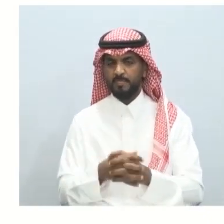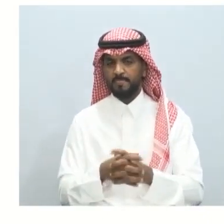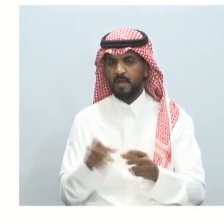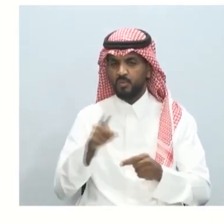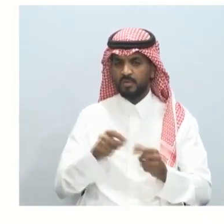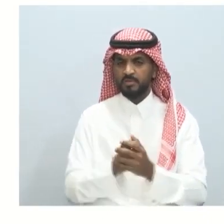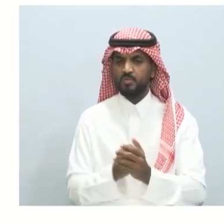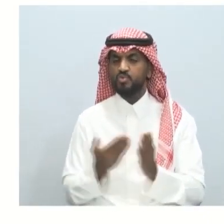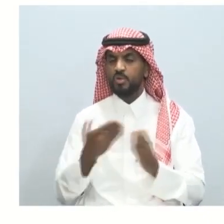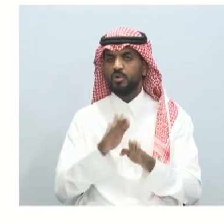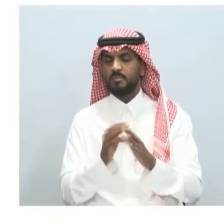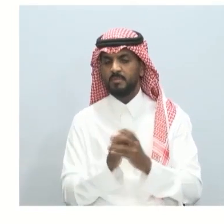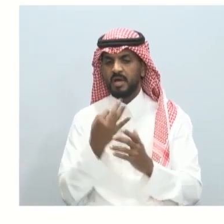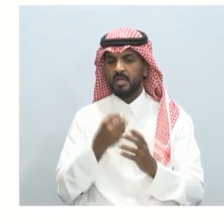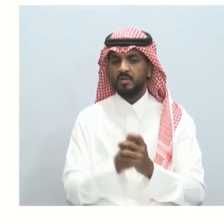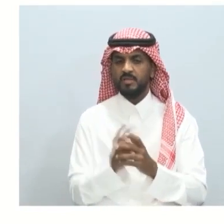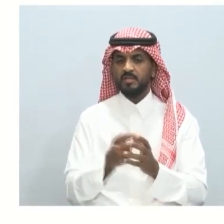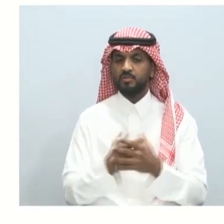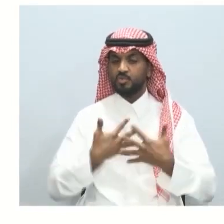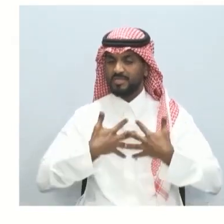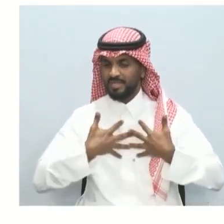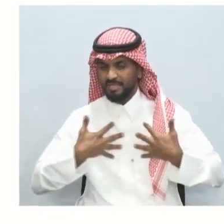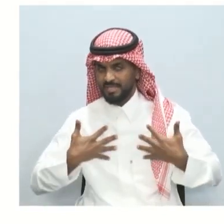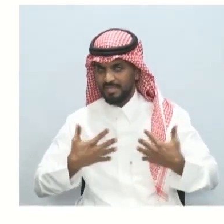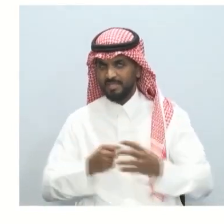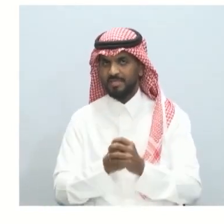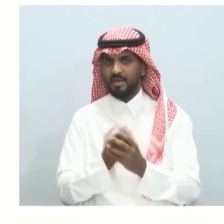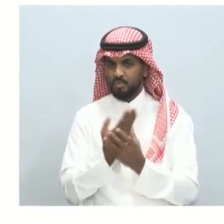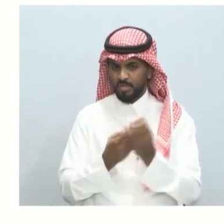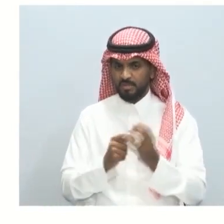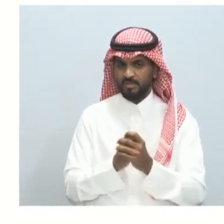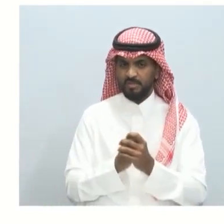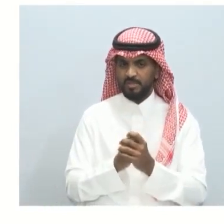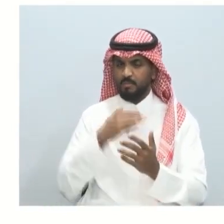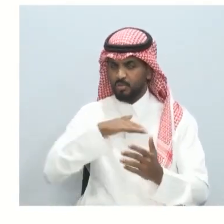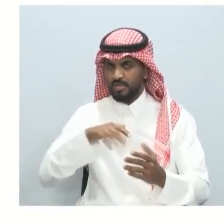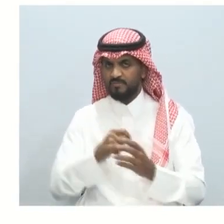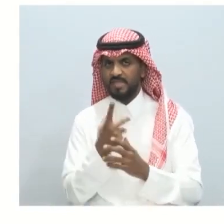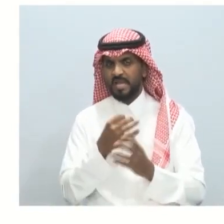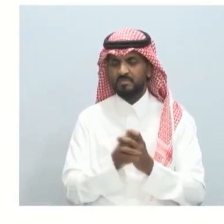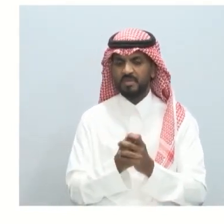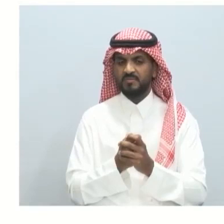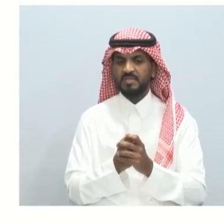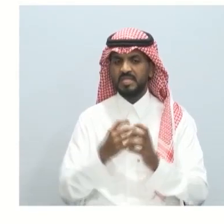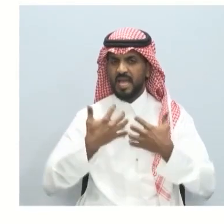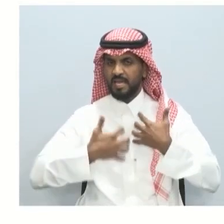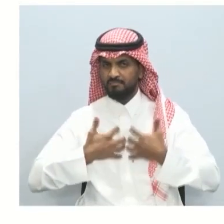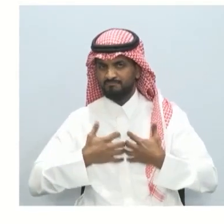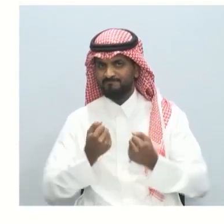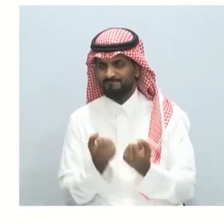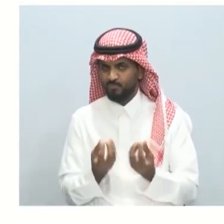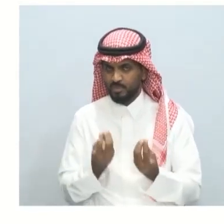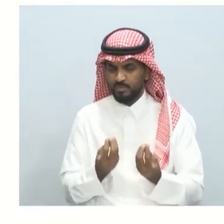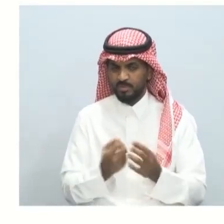اوصله الى الباب قال له اذا اردت ان تكون سعيدا يا بني فتعلم كيف تتحكم في شعورك وتاكد